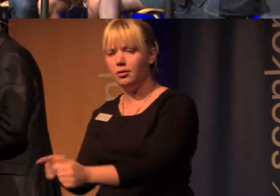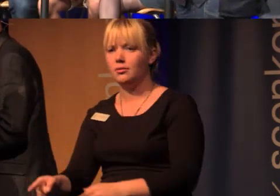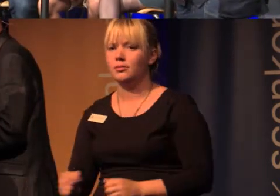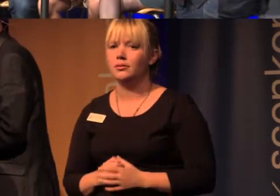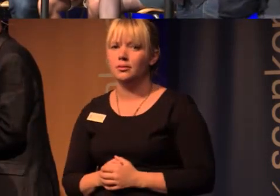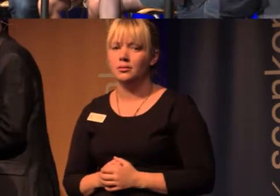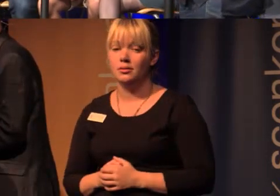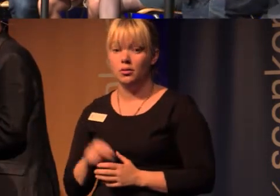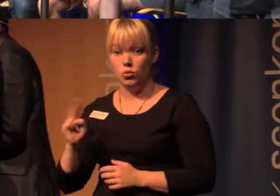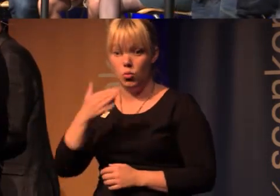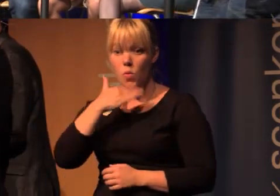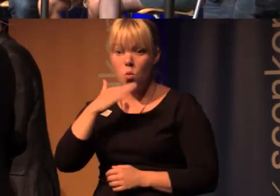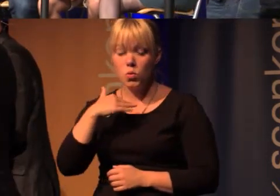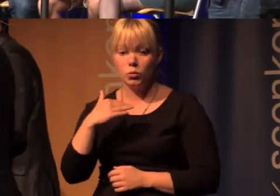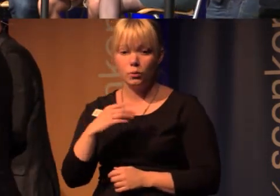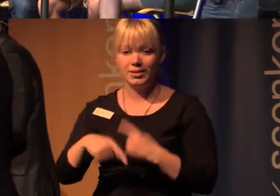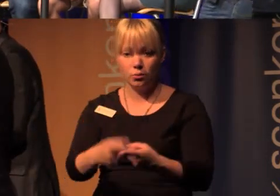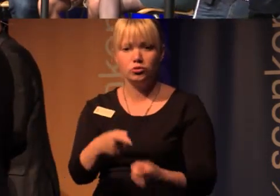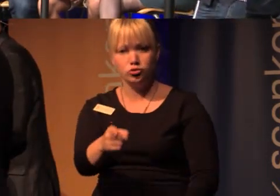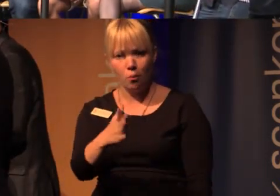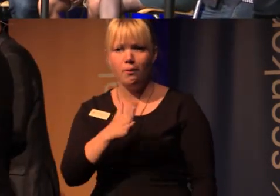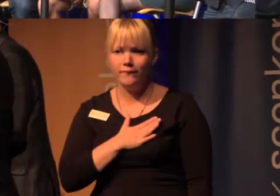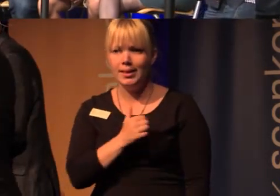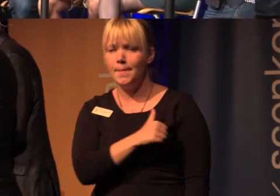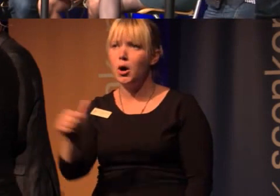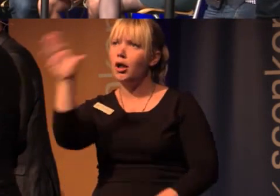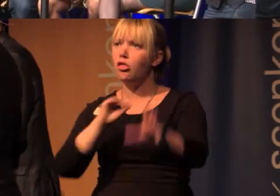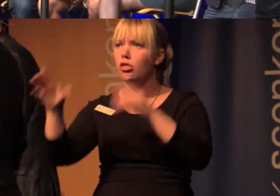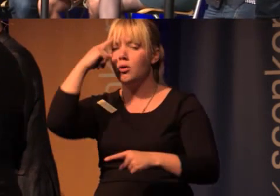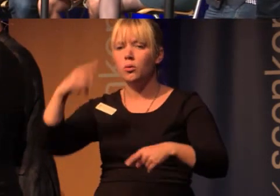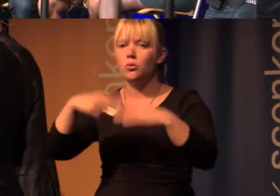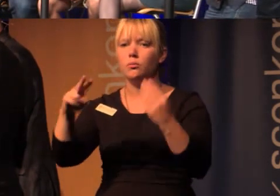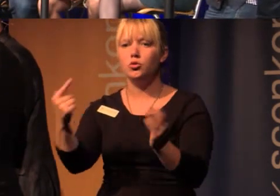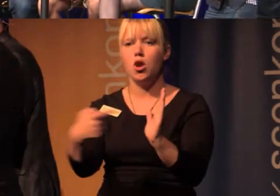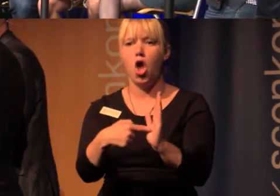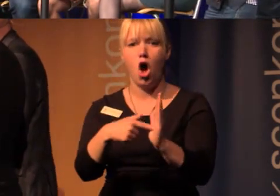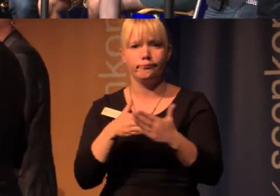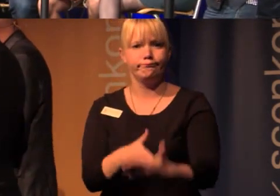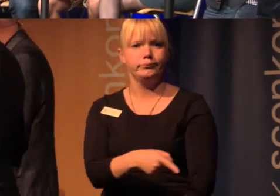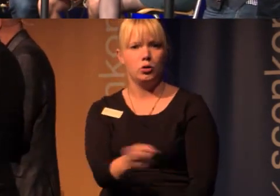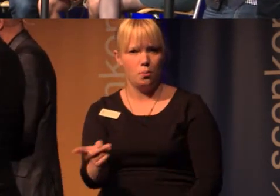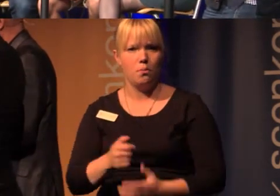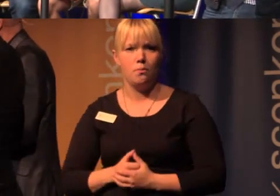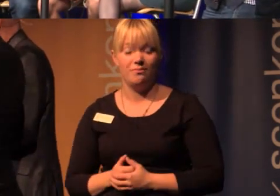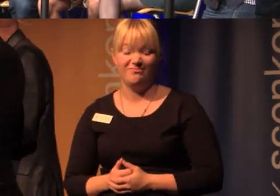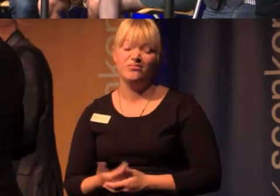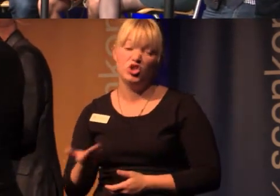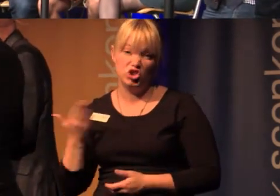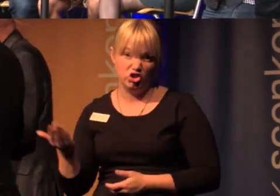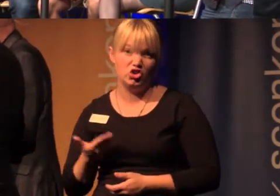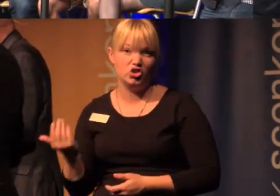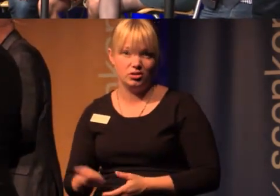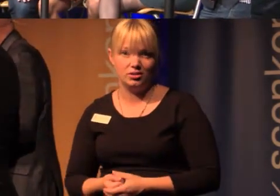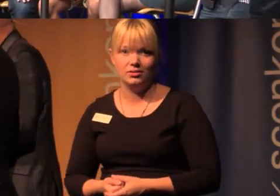egentligen en hel ungdomsgeneration som inte vill göra någonting annat än att ta del av kultur, vilket är oerhört olyckligt. Samtidigt som det finns ganska få belägg för att